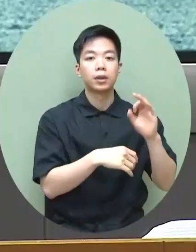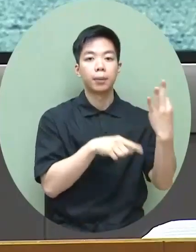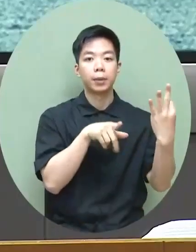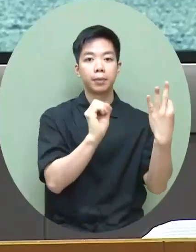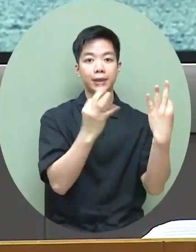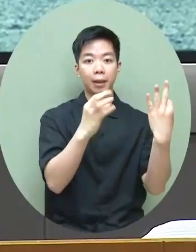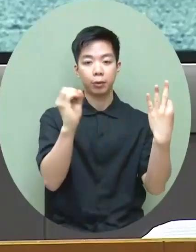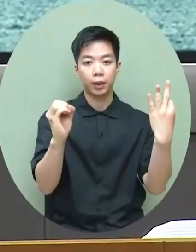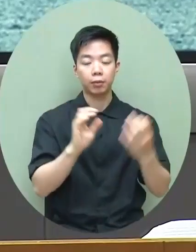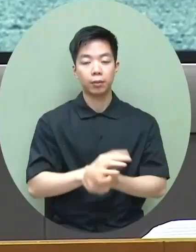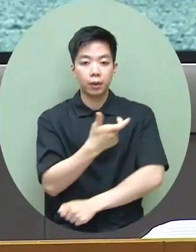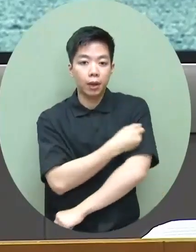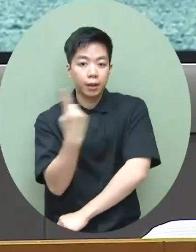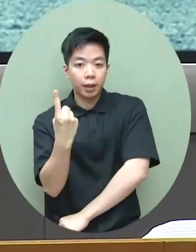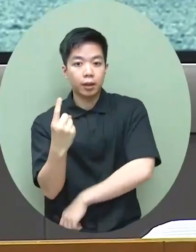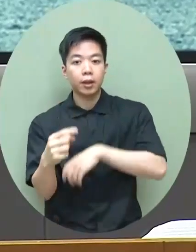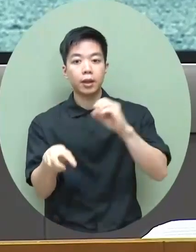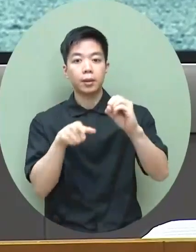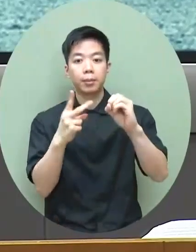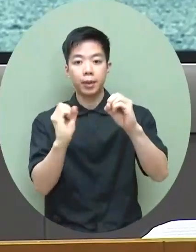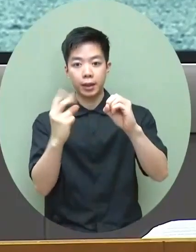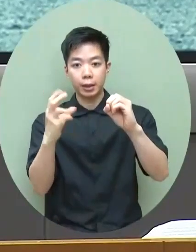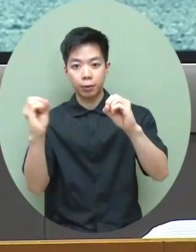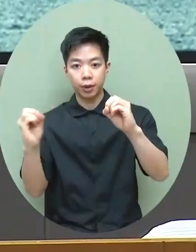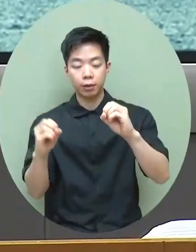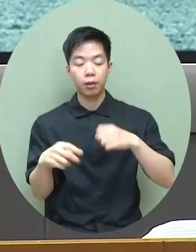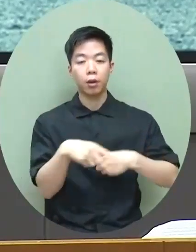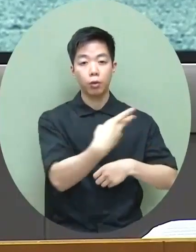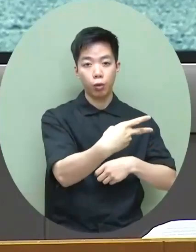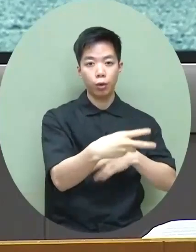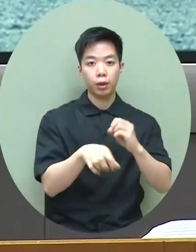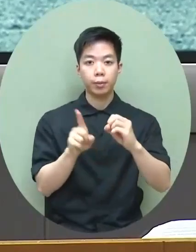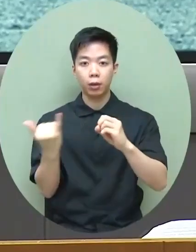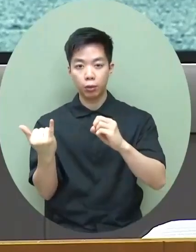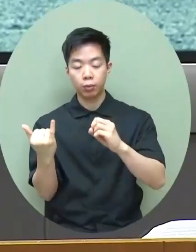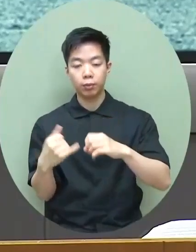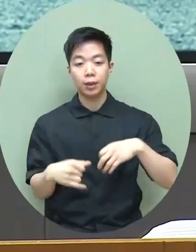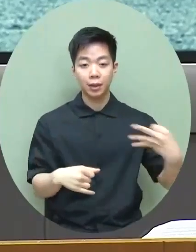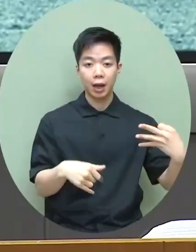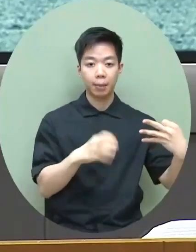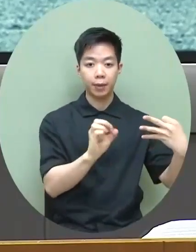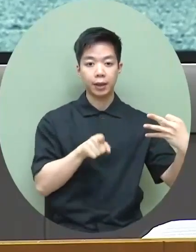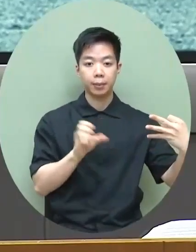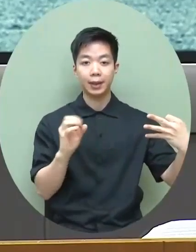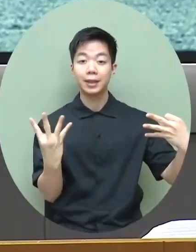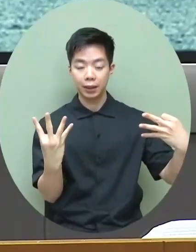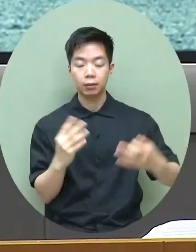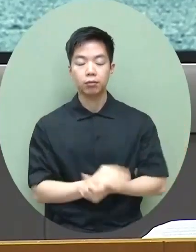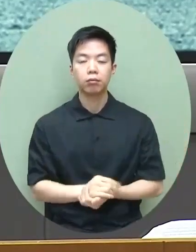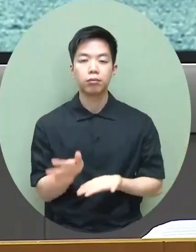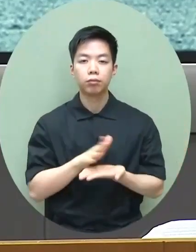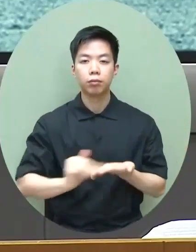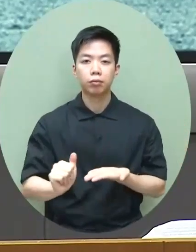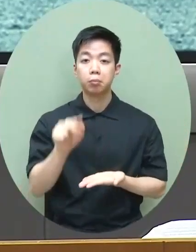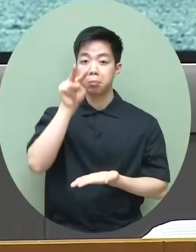1.02%，2針係0.16%，3針係0.04%啦。咁都係好明顯見到打針對於保護